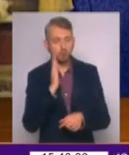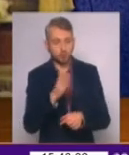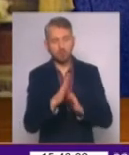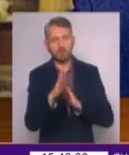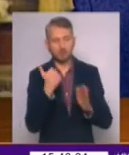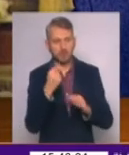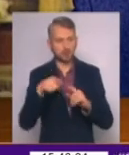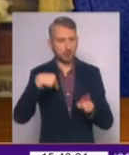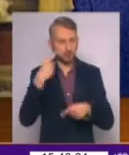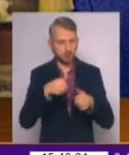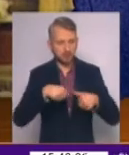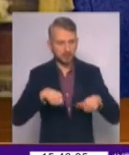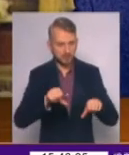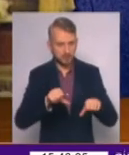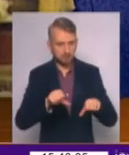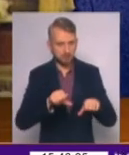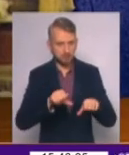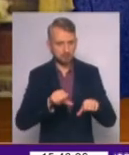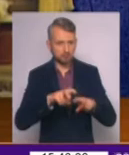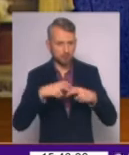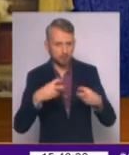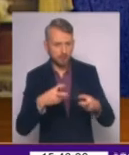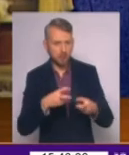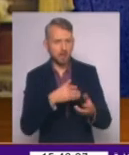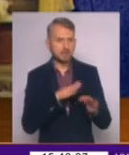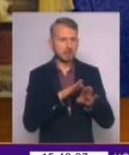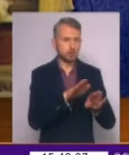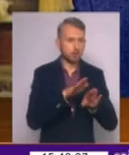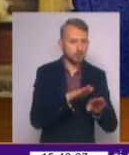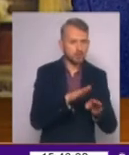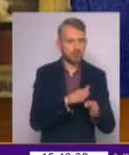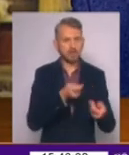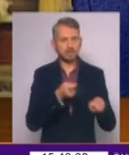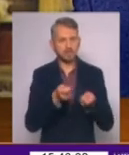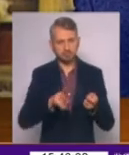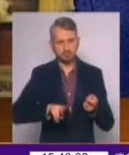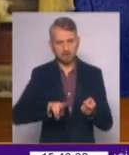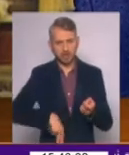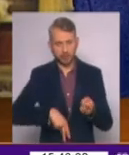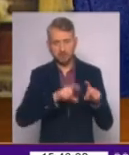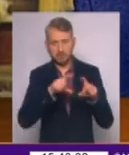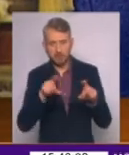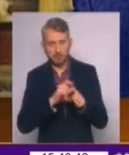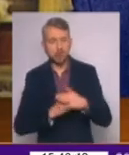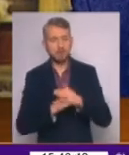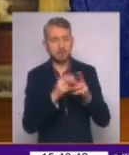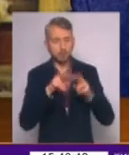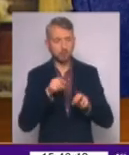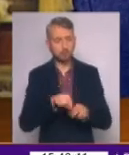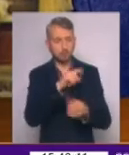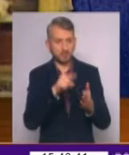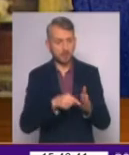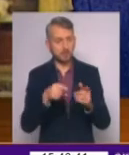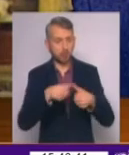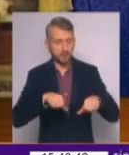викликати на наступне засідання профільних заступників, керівників департаменту. І на підставі вже розгляду цього питання на комісії ми